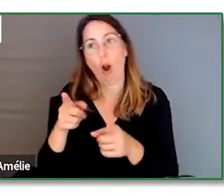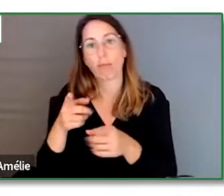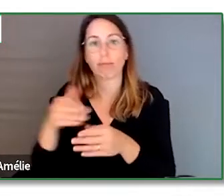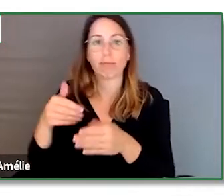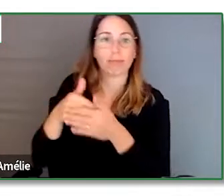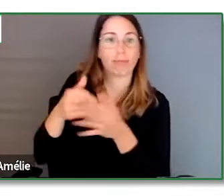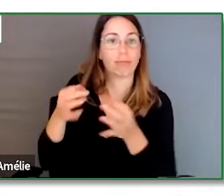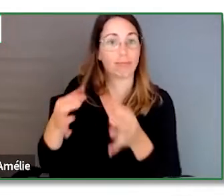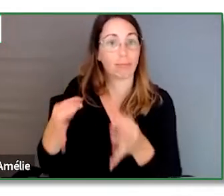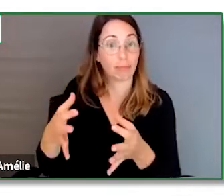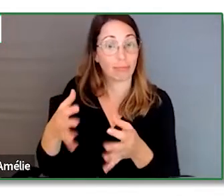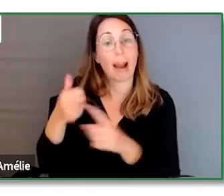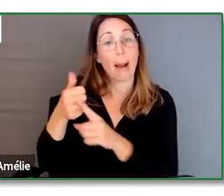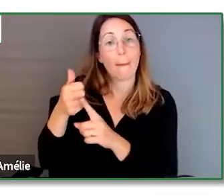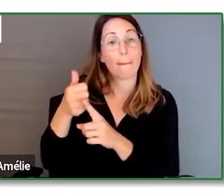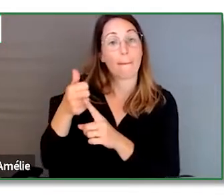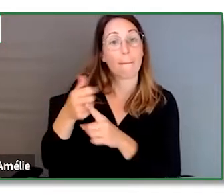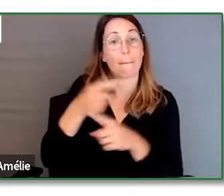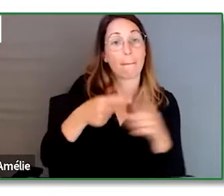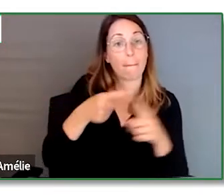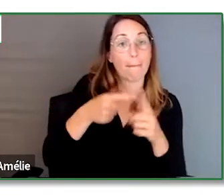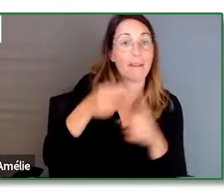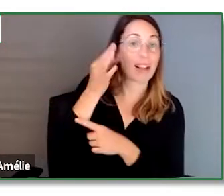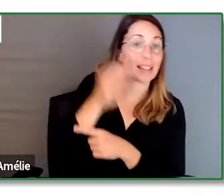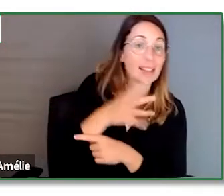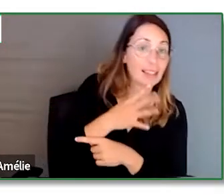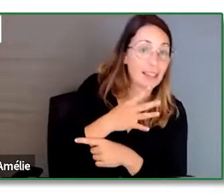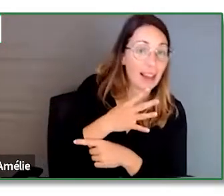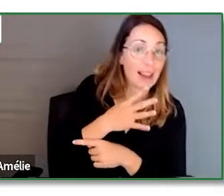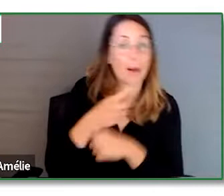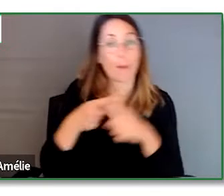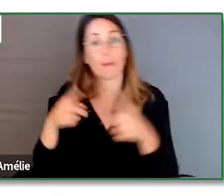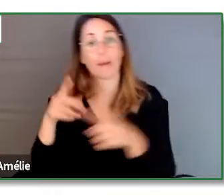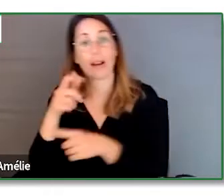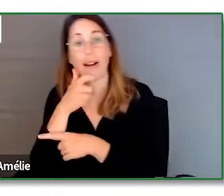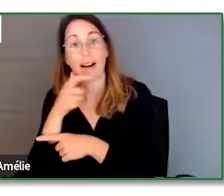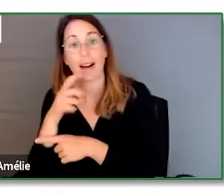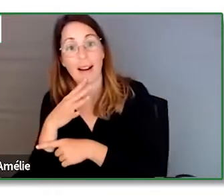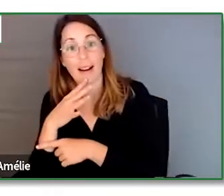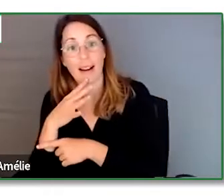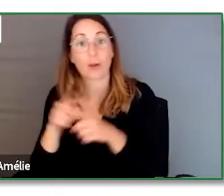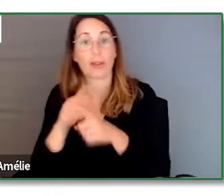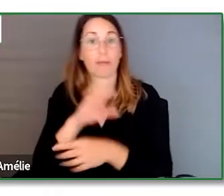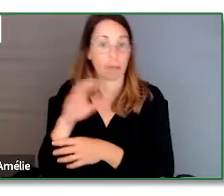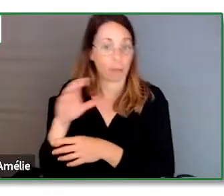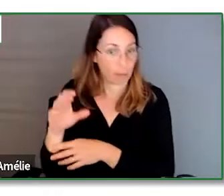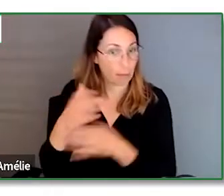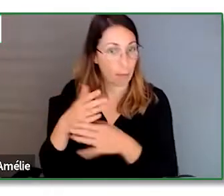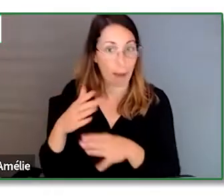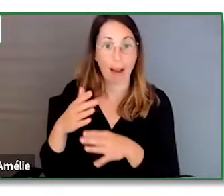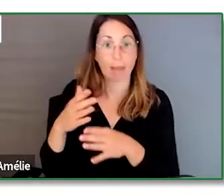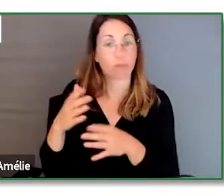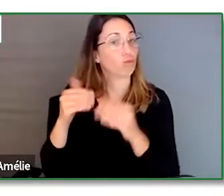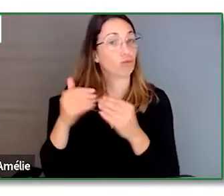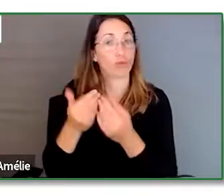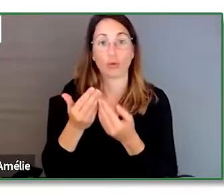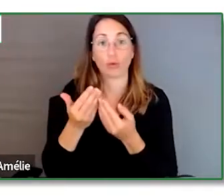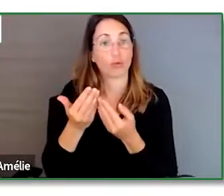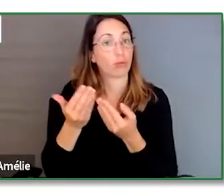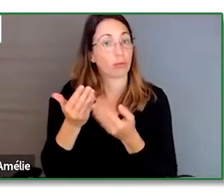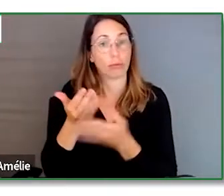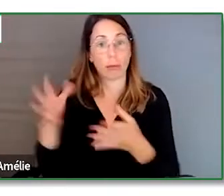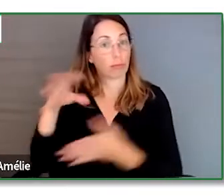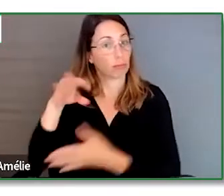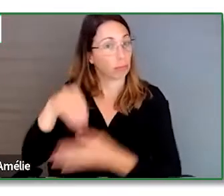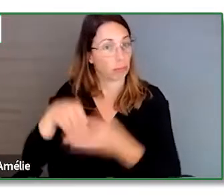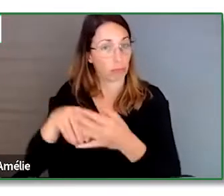français, en moitié en anglais. L'interprétation audio et les sous-titres seront disponibles en fonction du canal de langue que vous